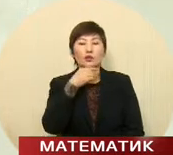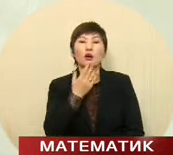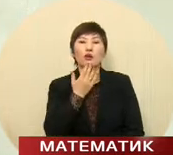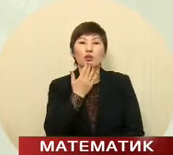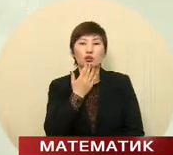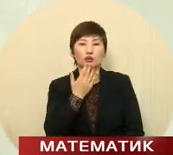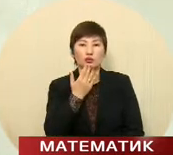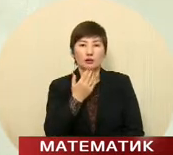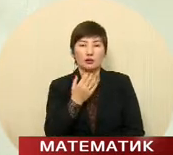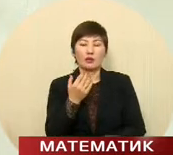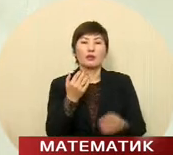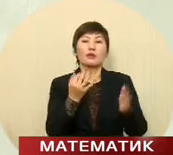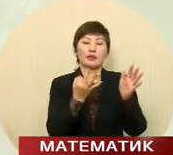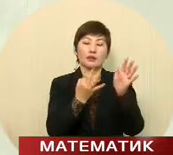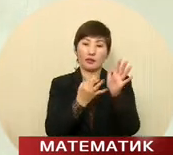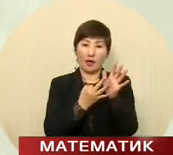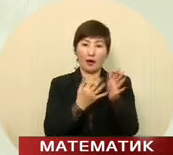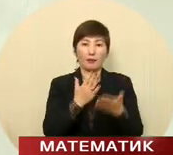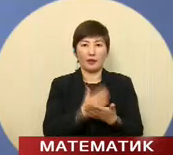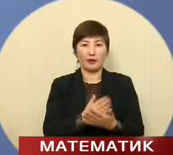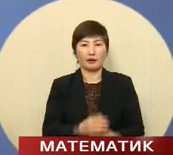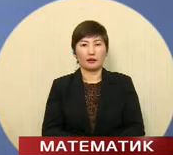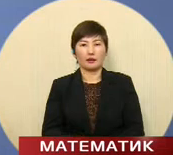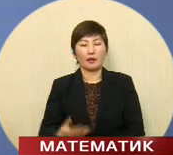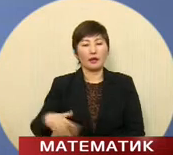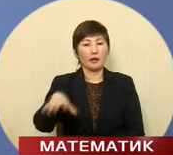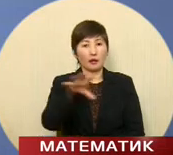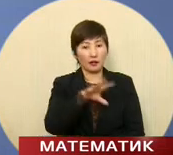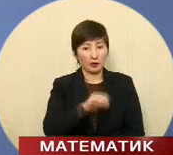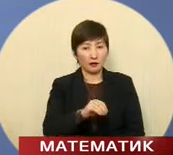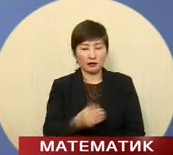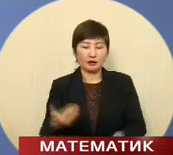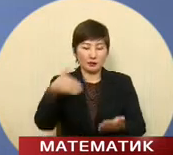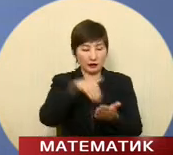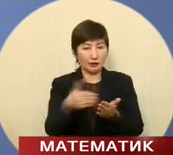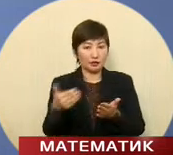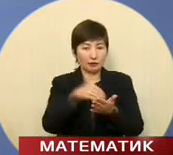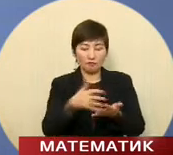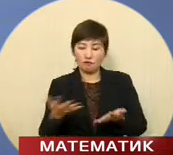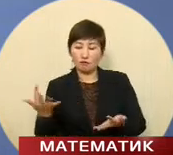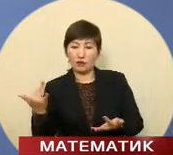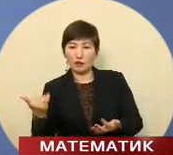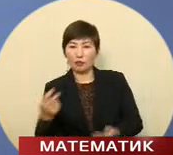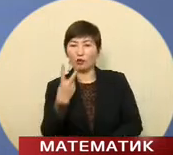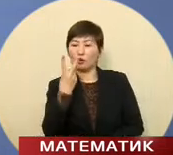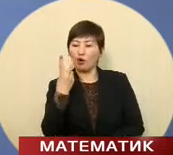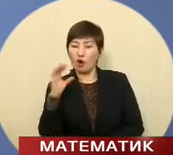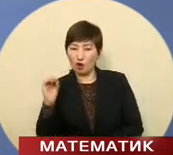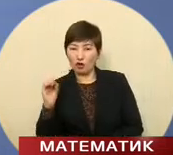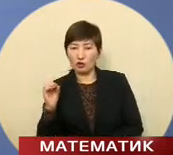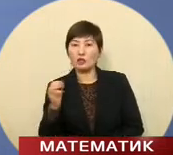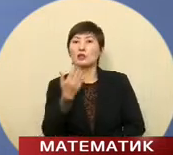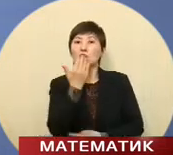цэцэг маань 8 ширхэг байна гэсэн бахан. Тэгэхээр эдгээр давтамжуудын нийлбэр маань 20 буюу ангид